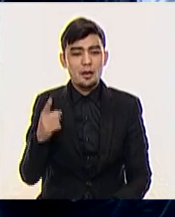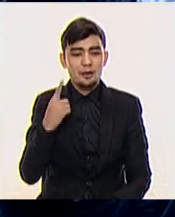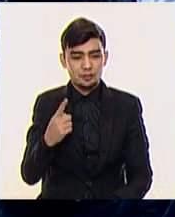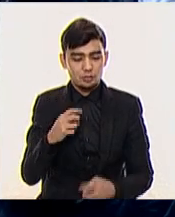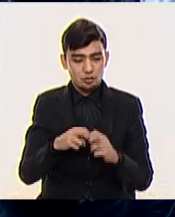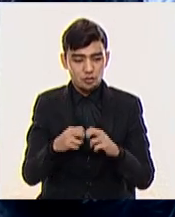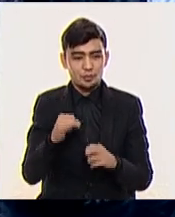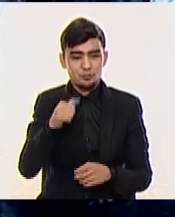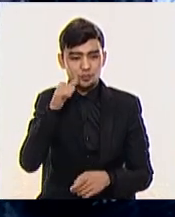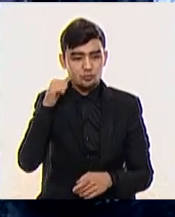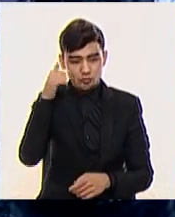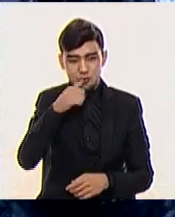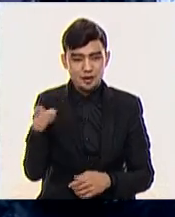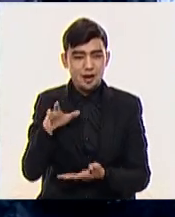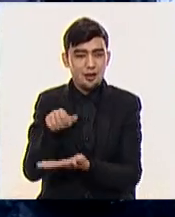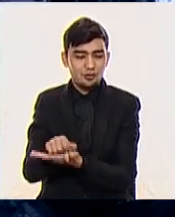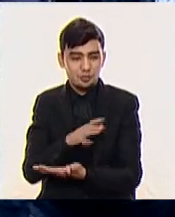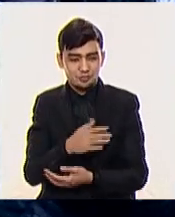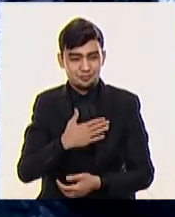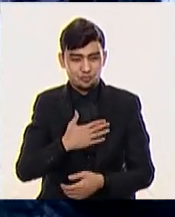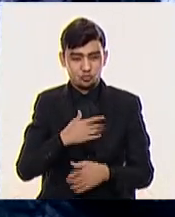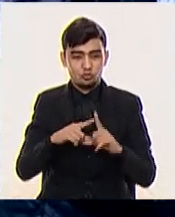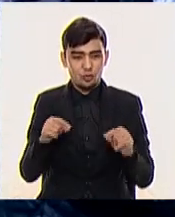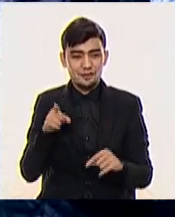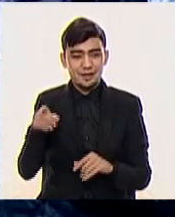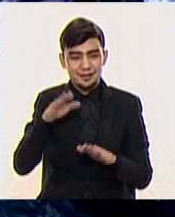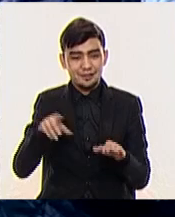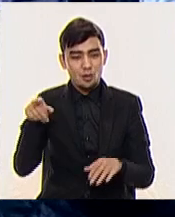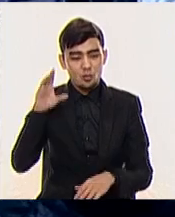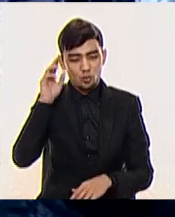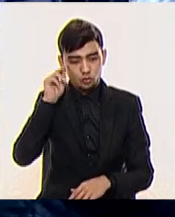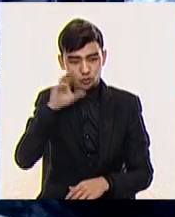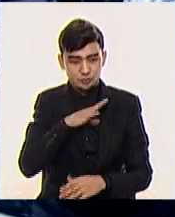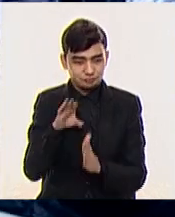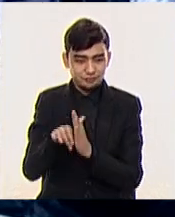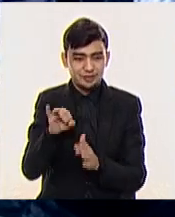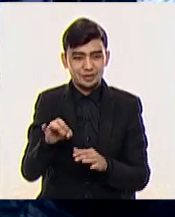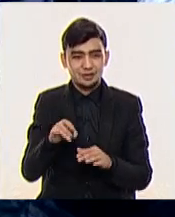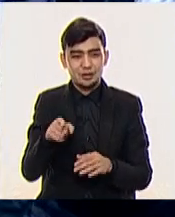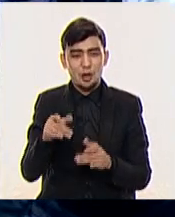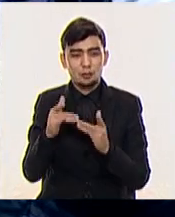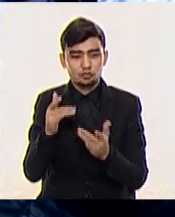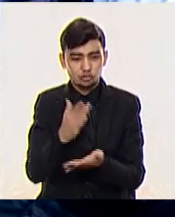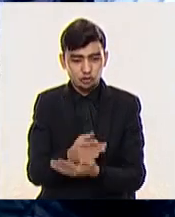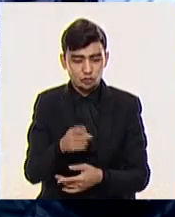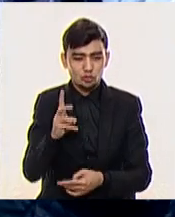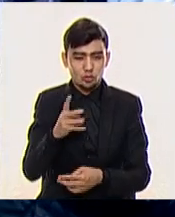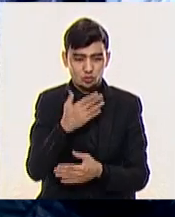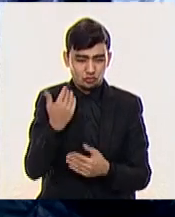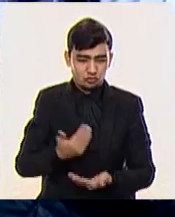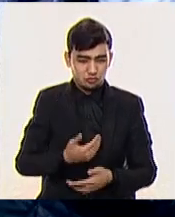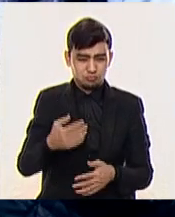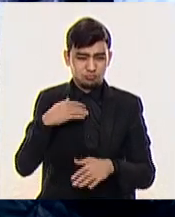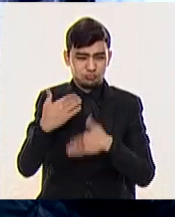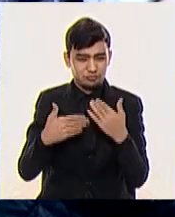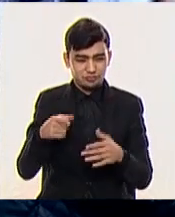В прошлом году это здание арендовала наша школа. Дети там учились. Во дворе там есть еще общежитие. И кто там только не живет.